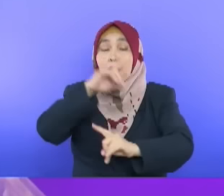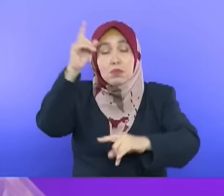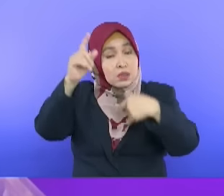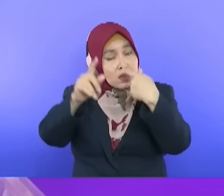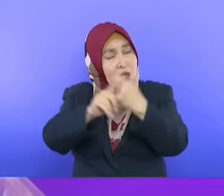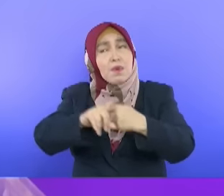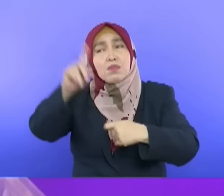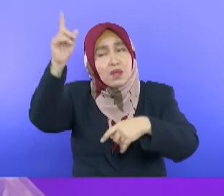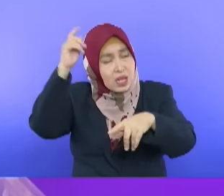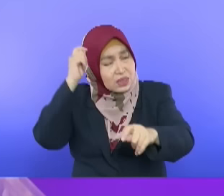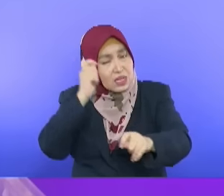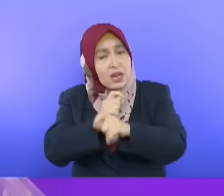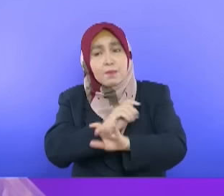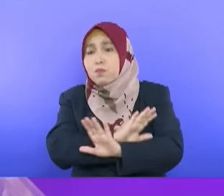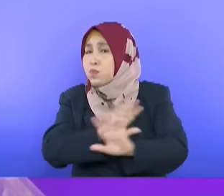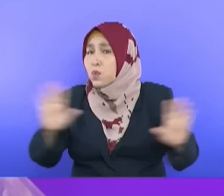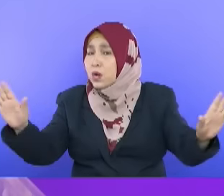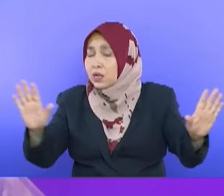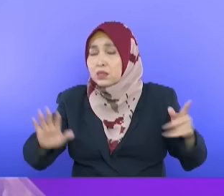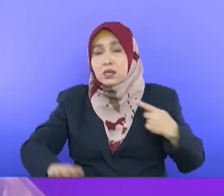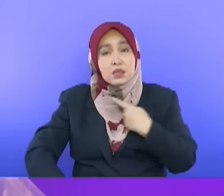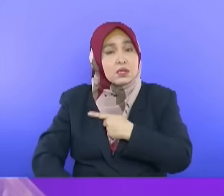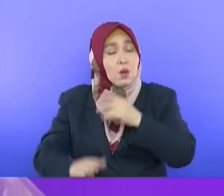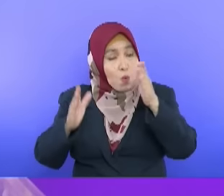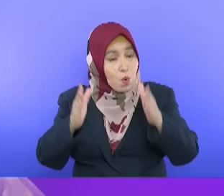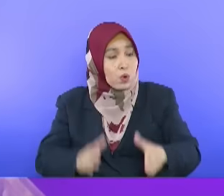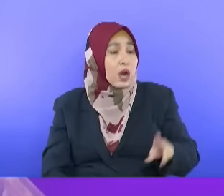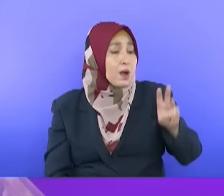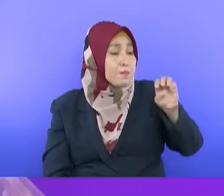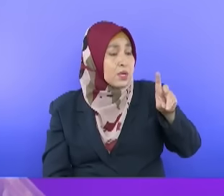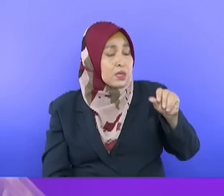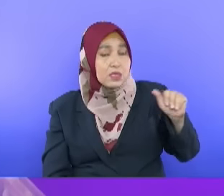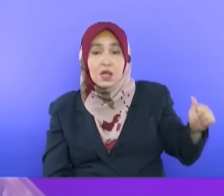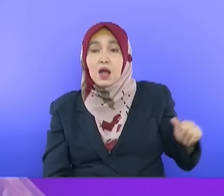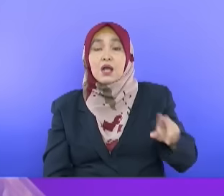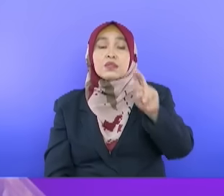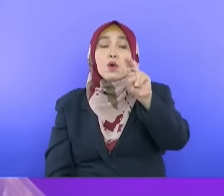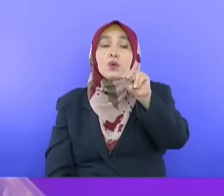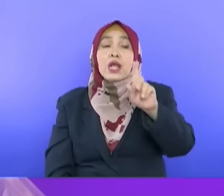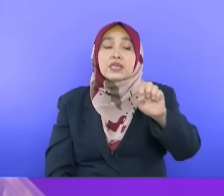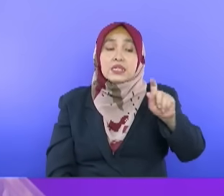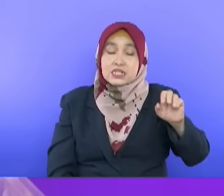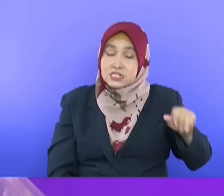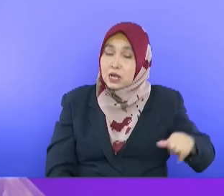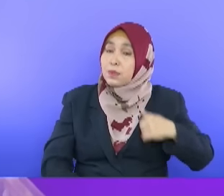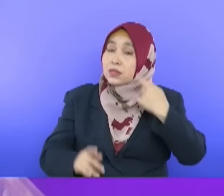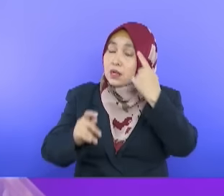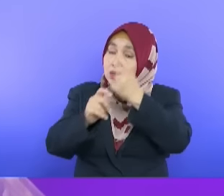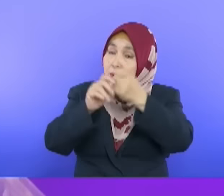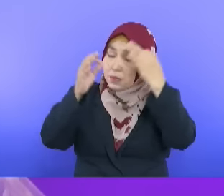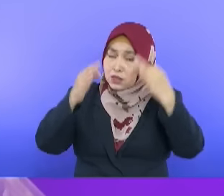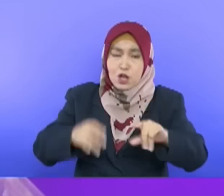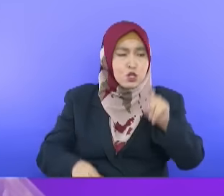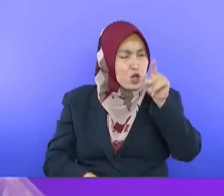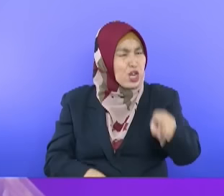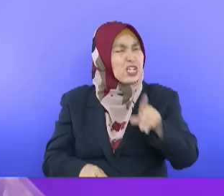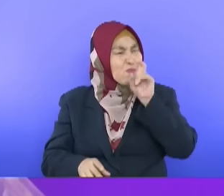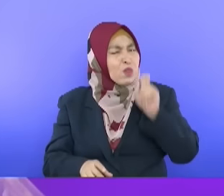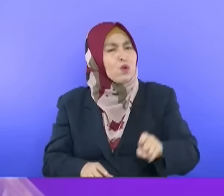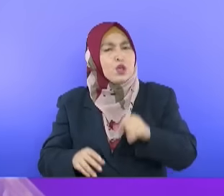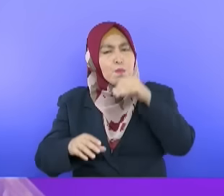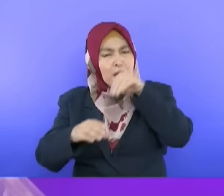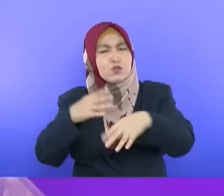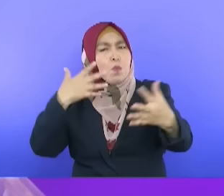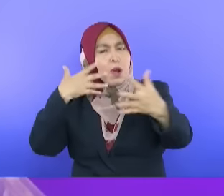dia Allah yang tentukan subscribe Bukan Kita orang media yang menentukan dia nih sepatunya masuk